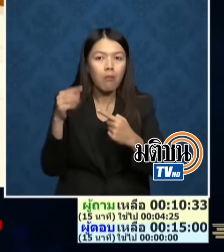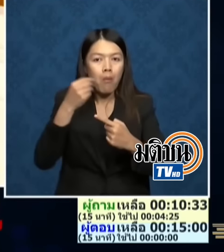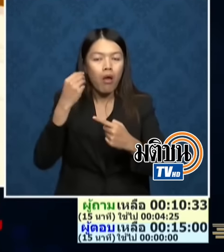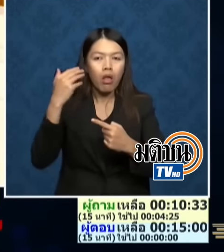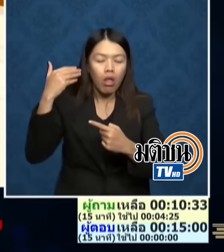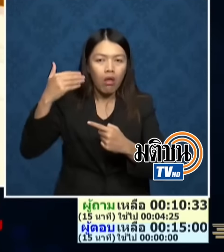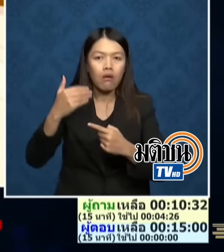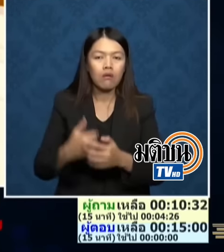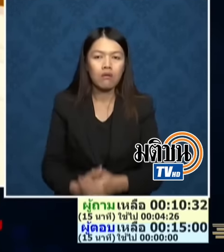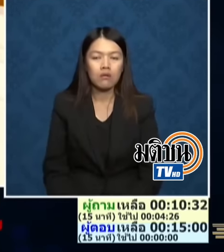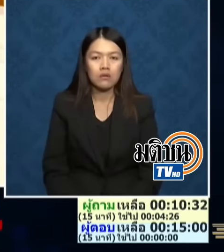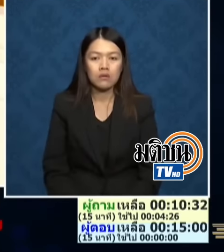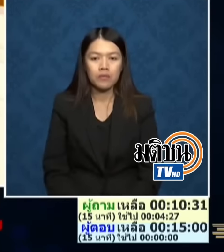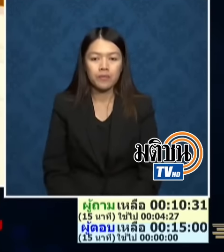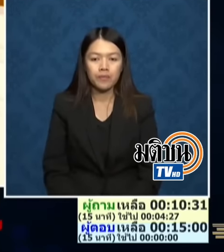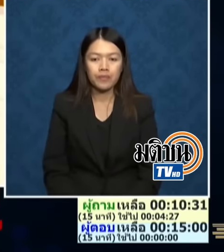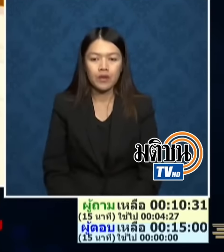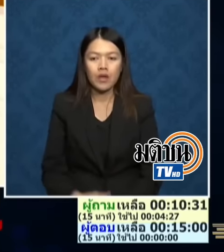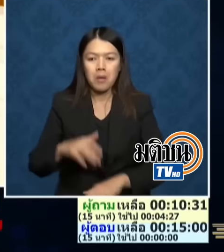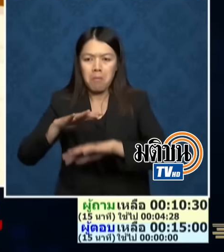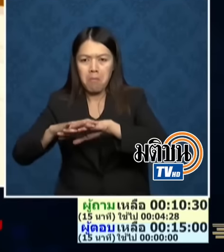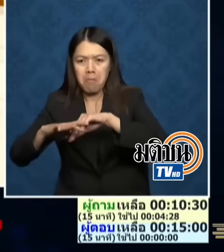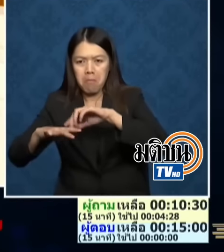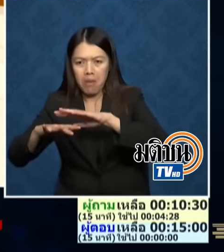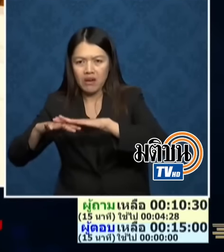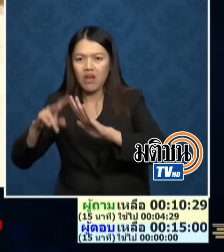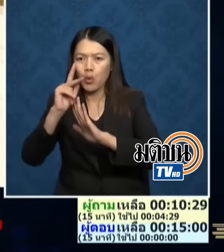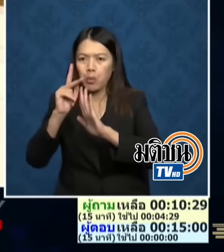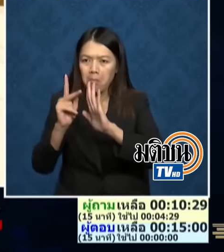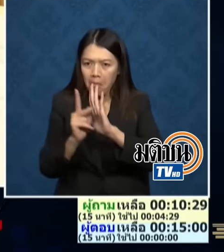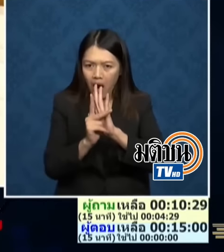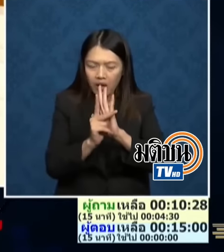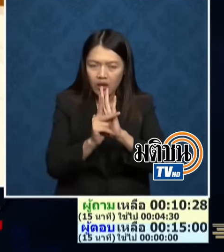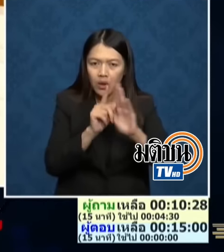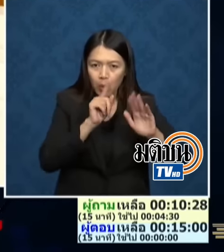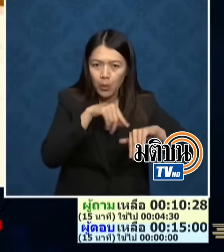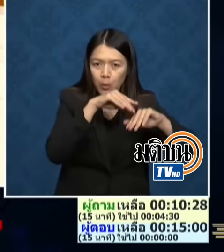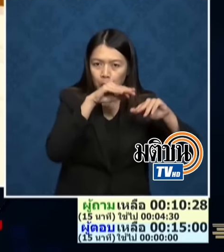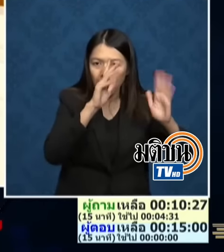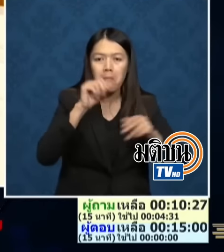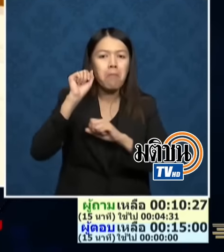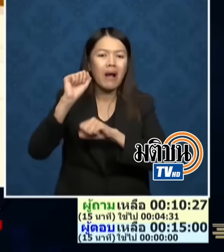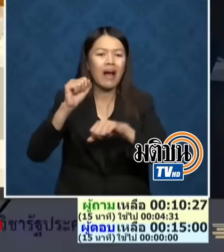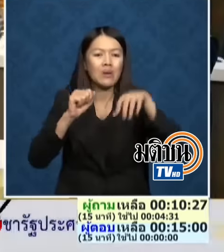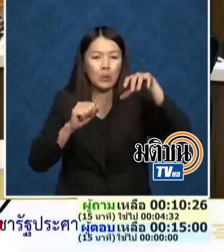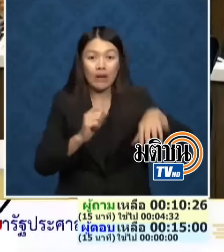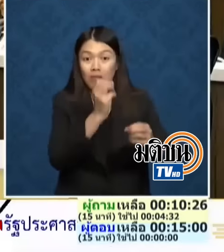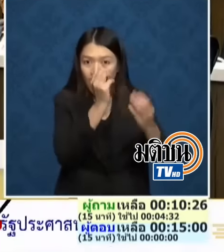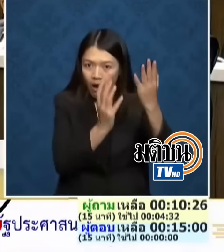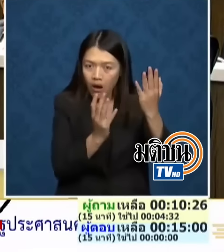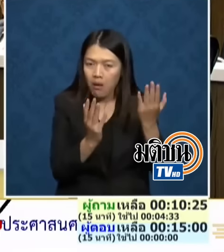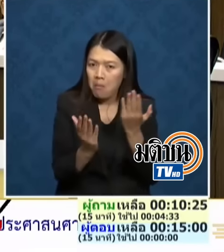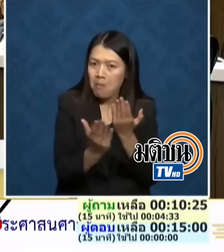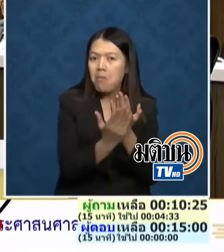สามารถใช้แ rare แผนที่แนบท complimentary ประน่ฬนสธิการประกาศอุทยานแ่งชาติได้รืไม